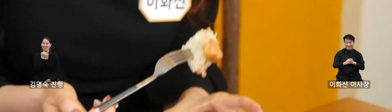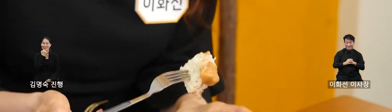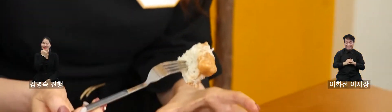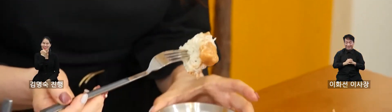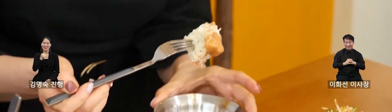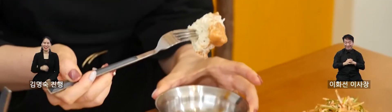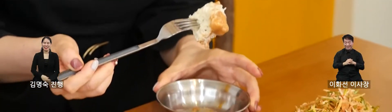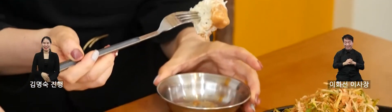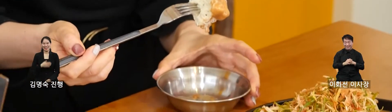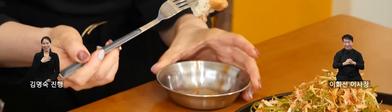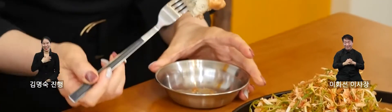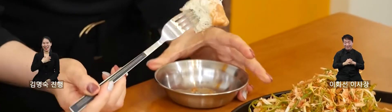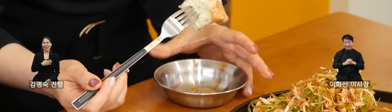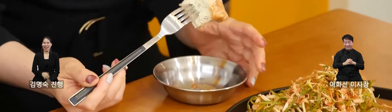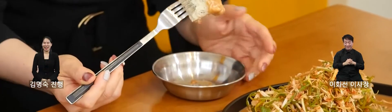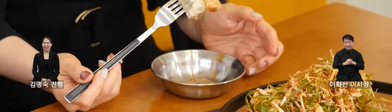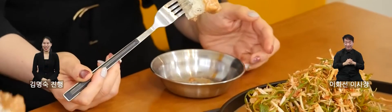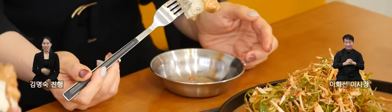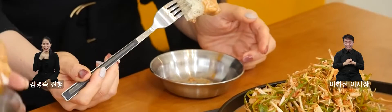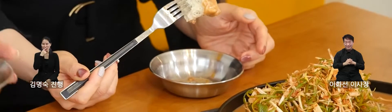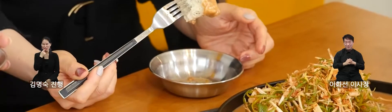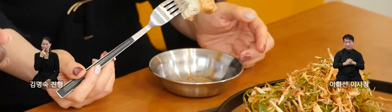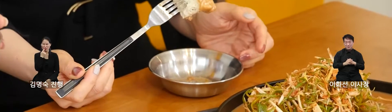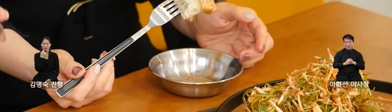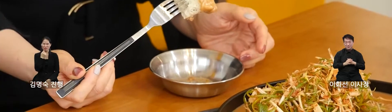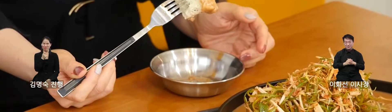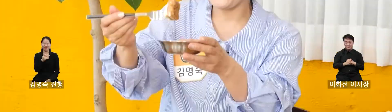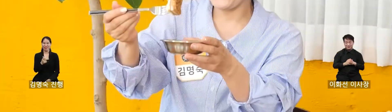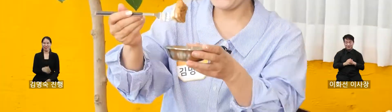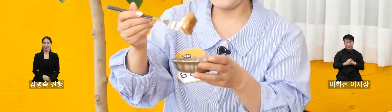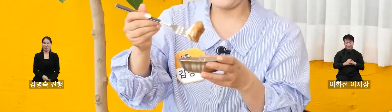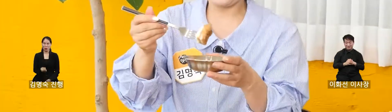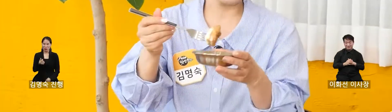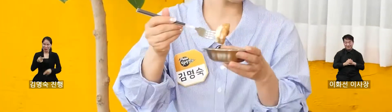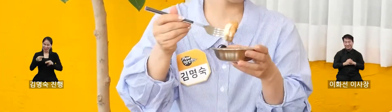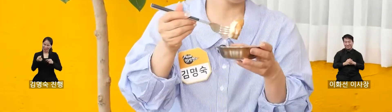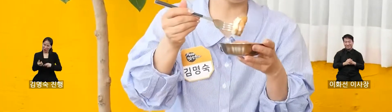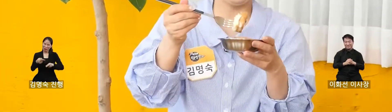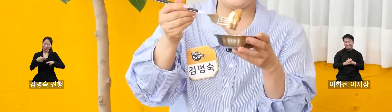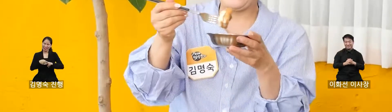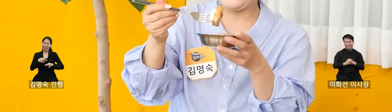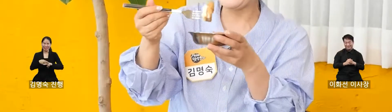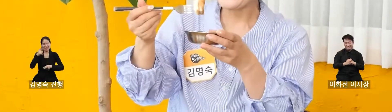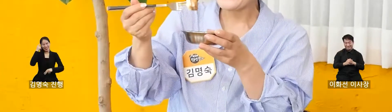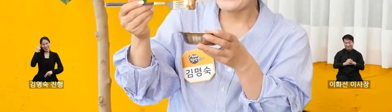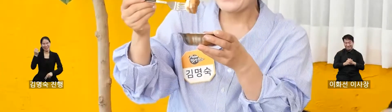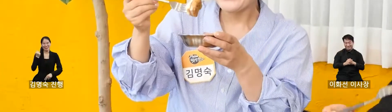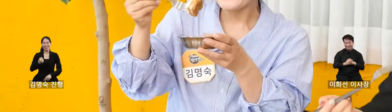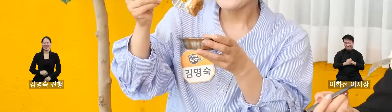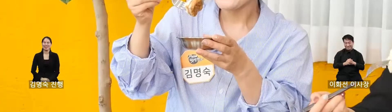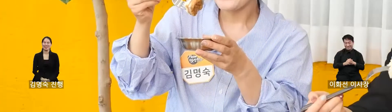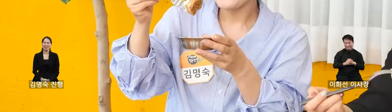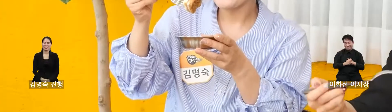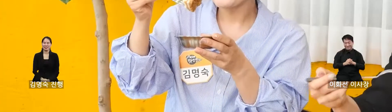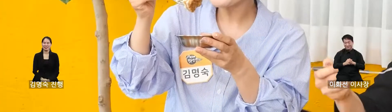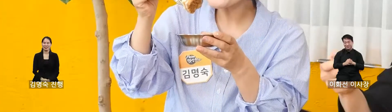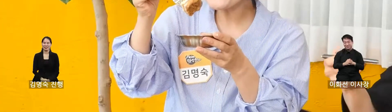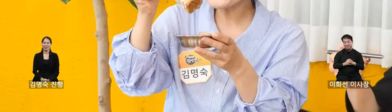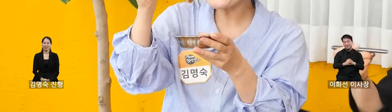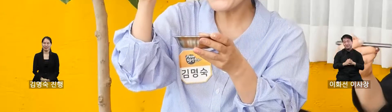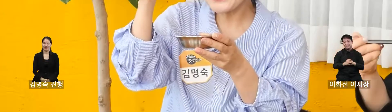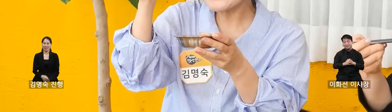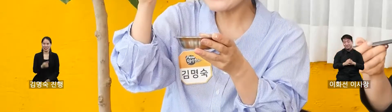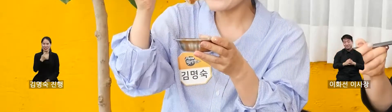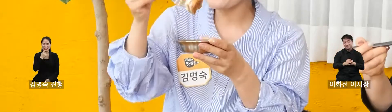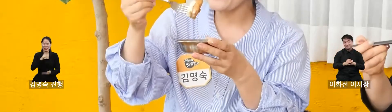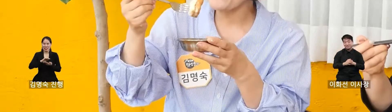저기 제가 제 입이 좀 좌우해가지고 오늘 작게 썰어 마음이 넉넉하신 MC님이시라. 자,